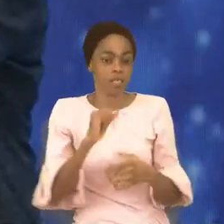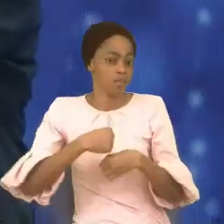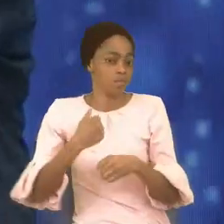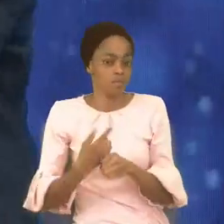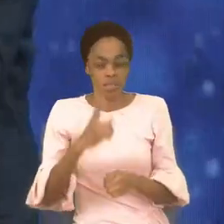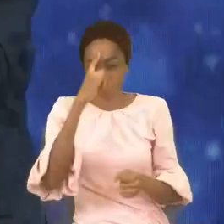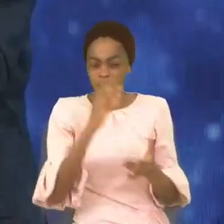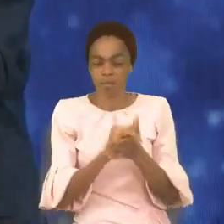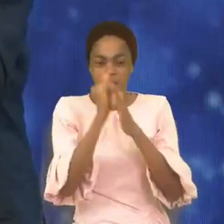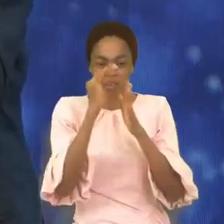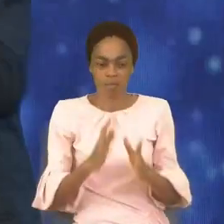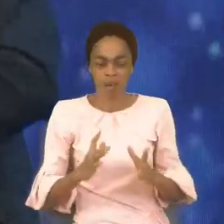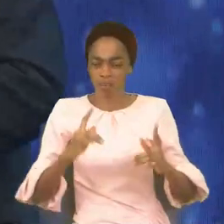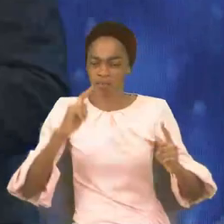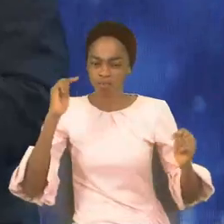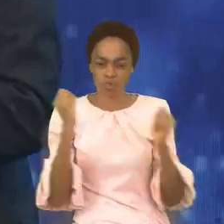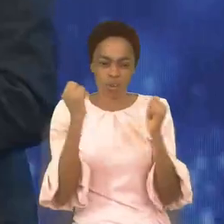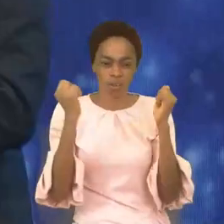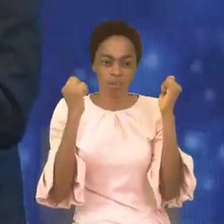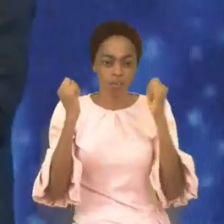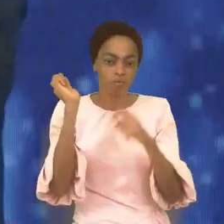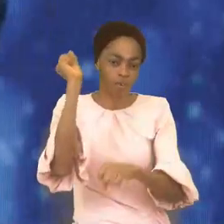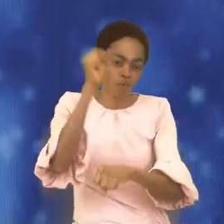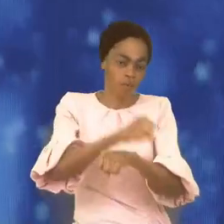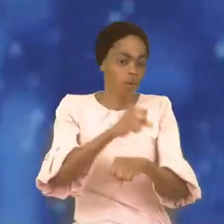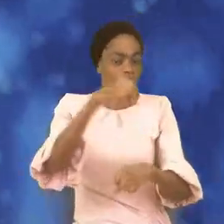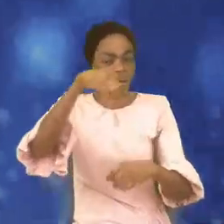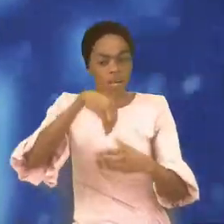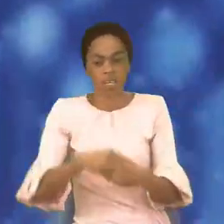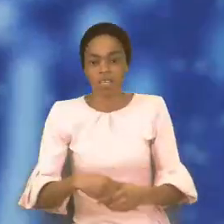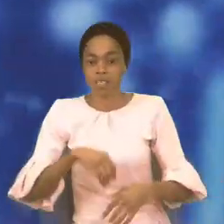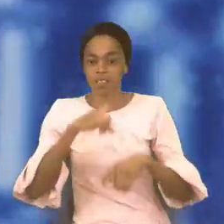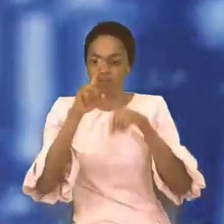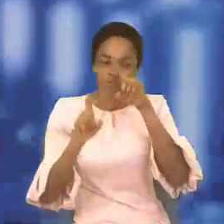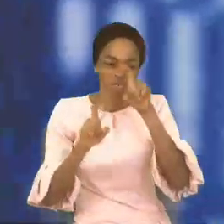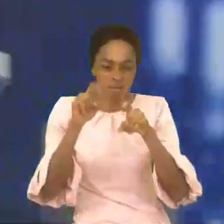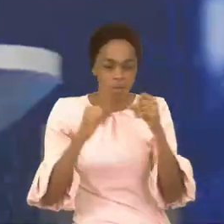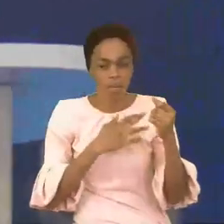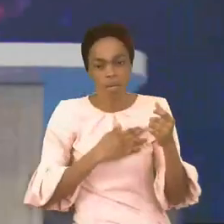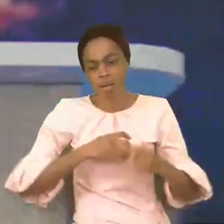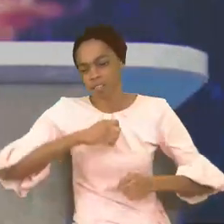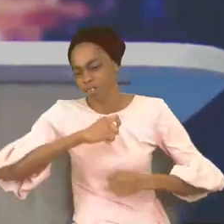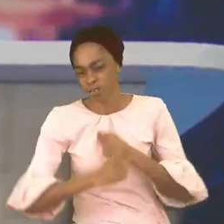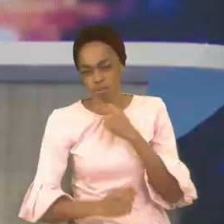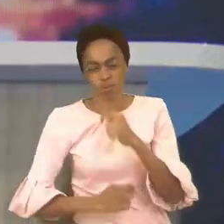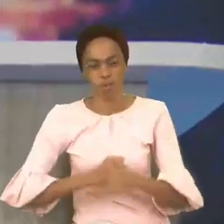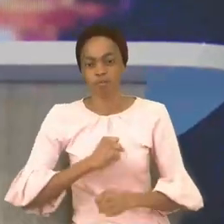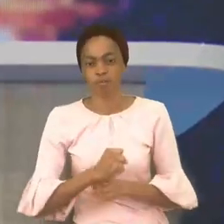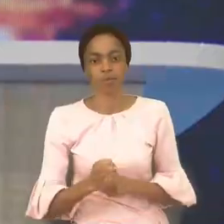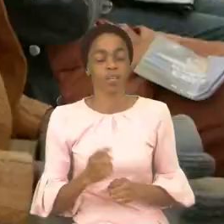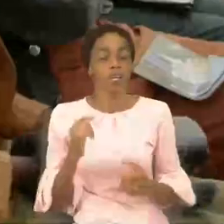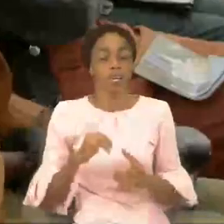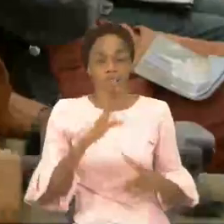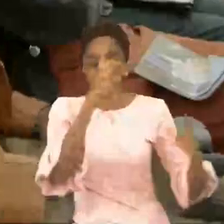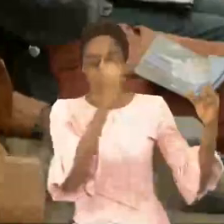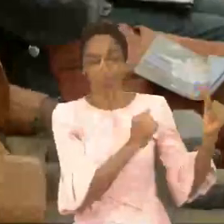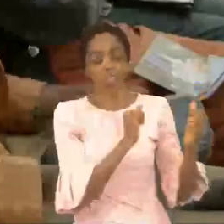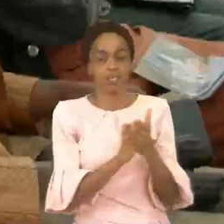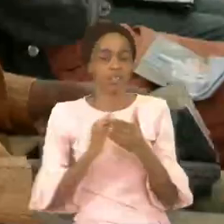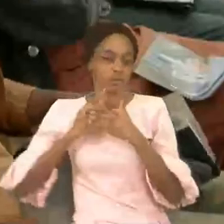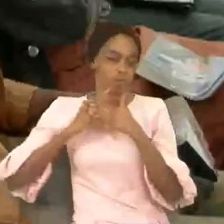le croyant à triompher dans les moments d'épreuve et de tribulation. La foi qui éteint la